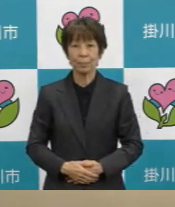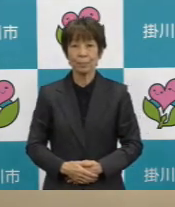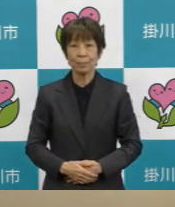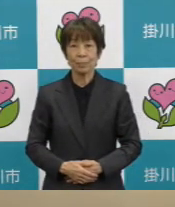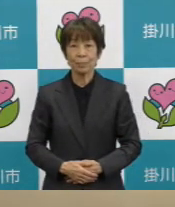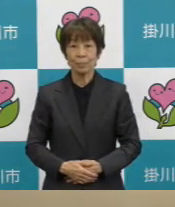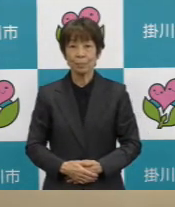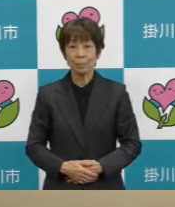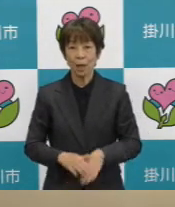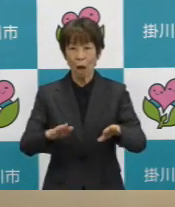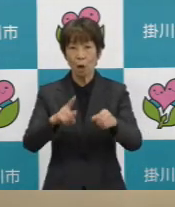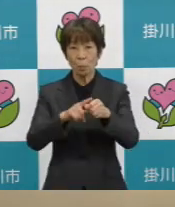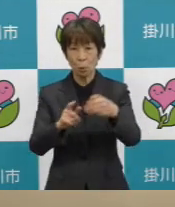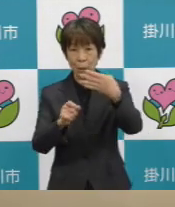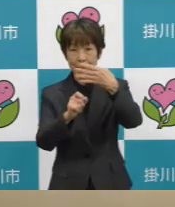この4月には